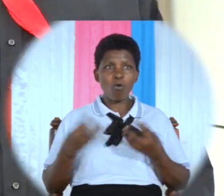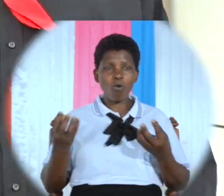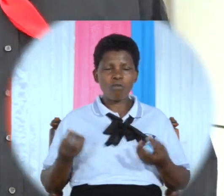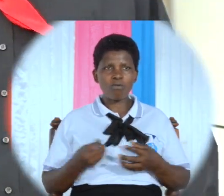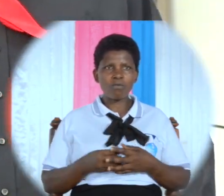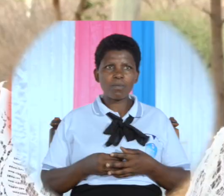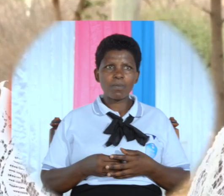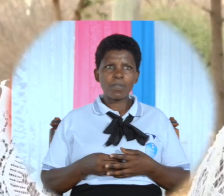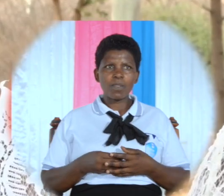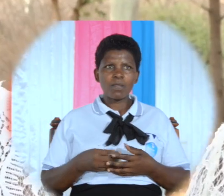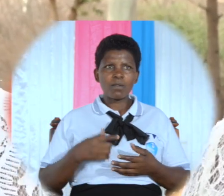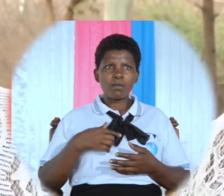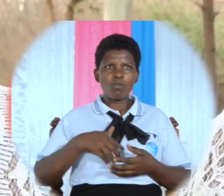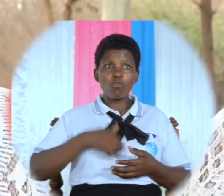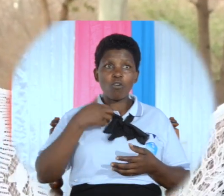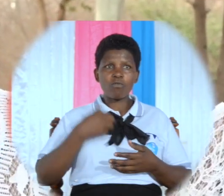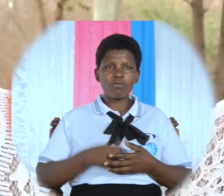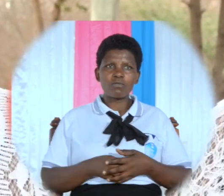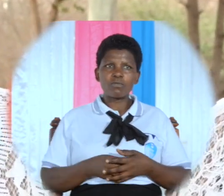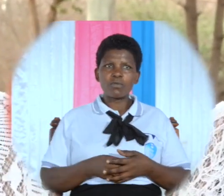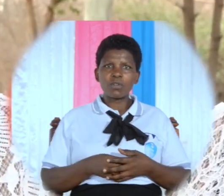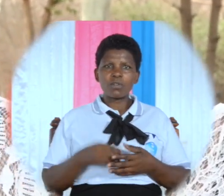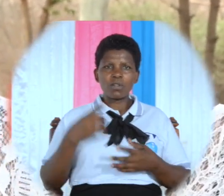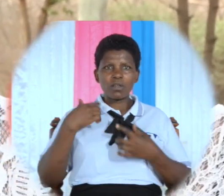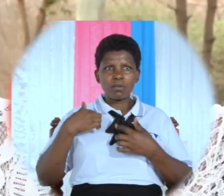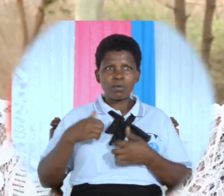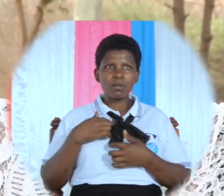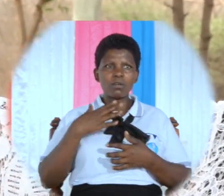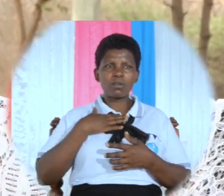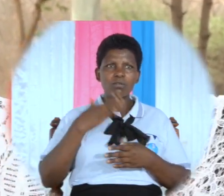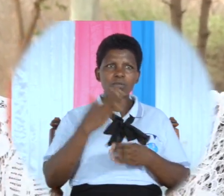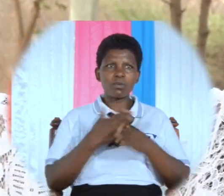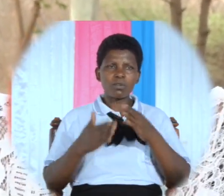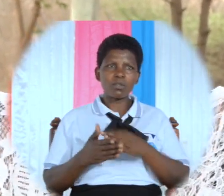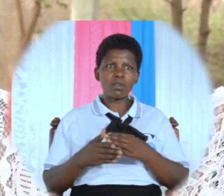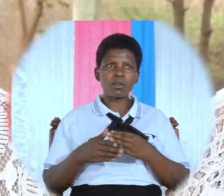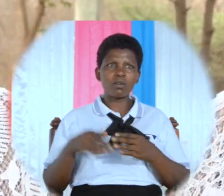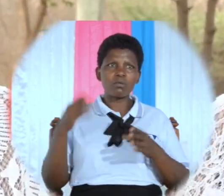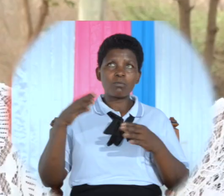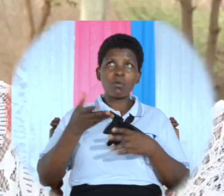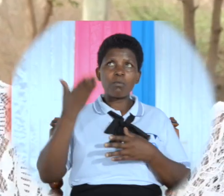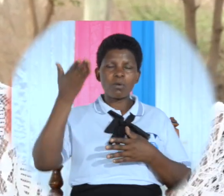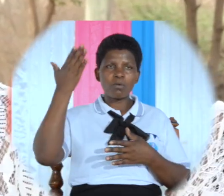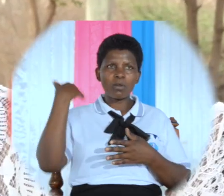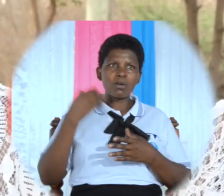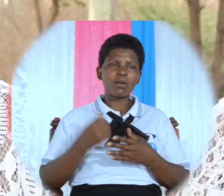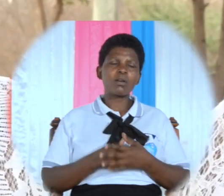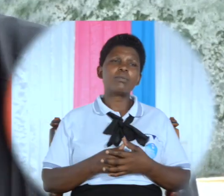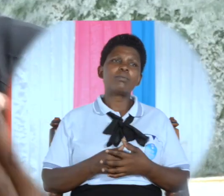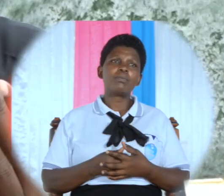wokovu Imani Na imani yangu nimeijenga juu ya mwamba Mwamba ule